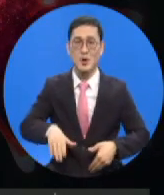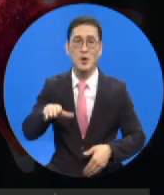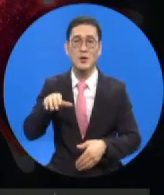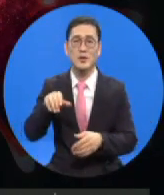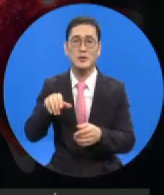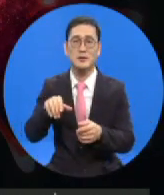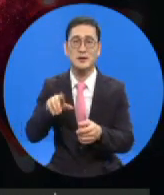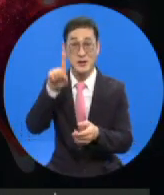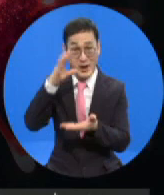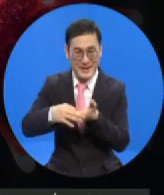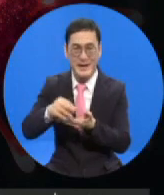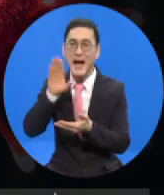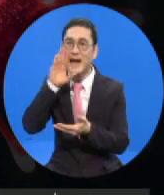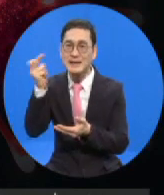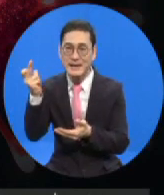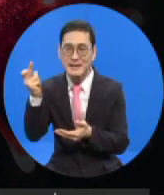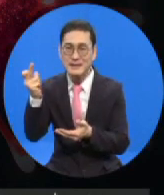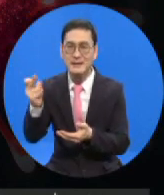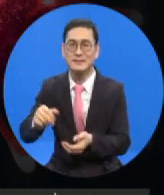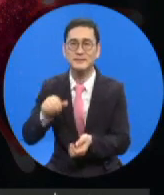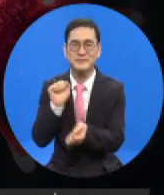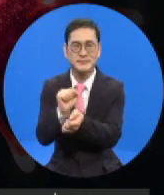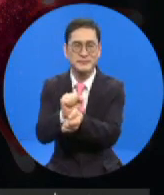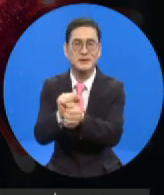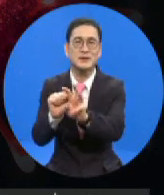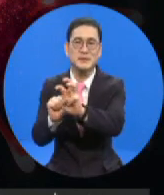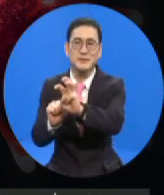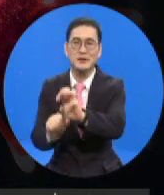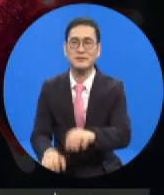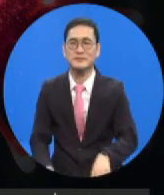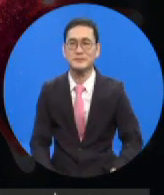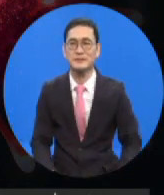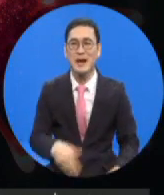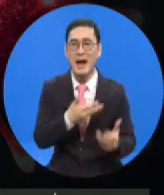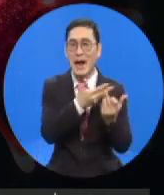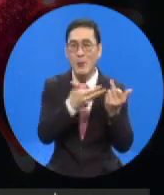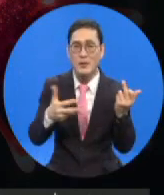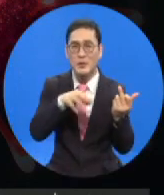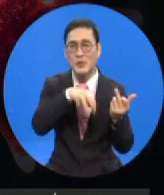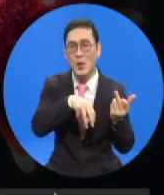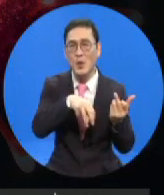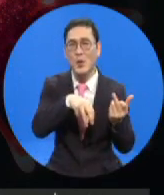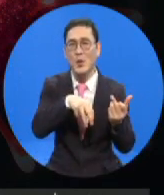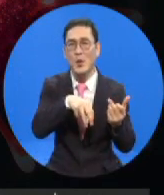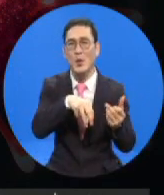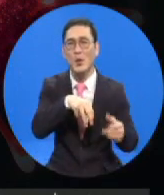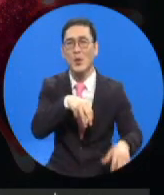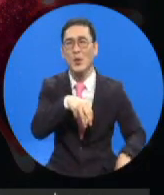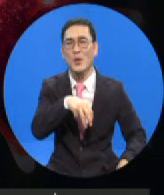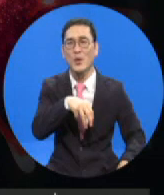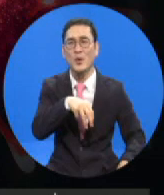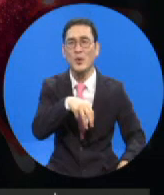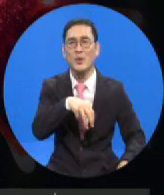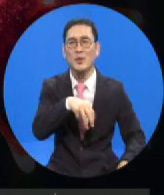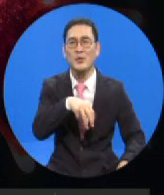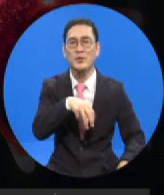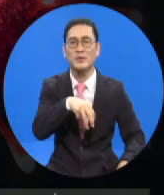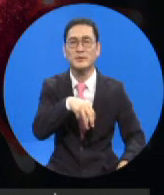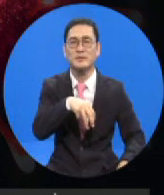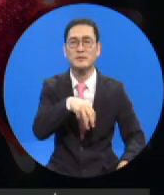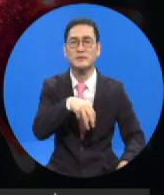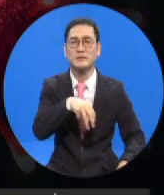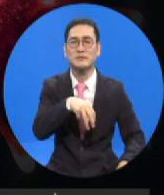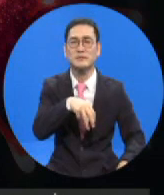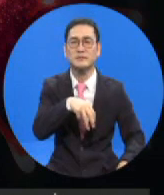명 확진 나온 강원도 원주시 어제 9일 거리 두기를 1.5단계로 격상했습니다. 원주에서 30여 명이 넘게 확진자가